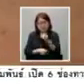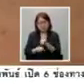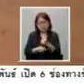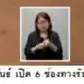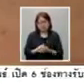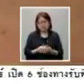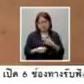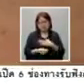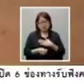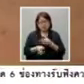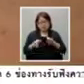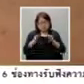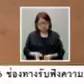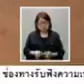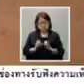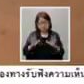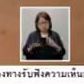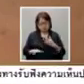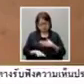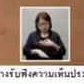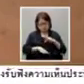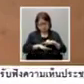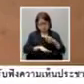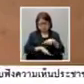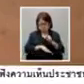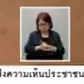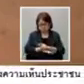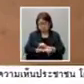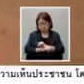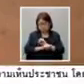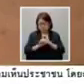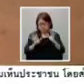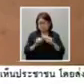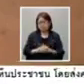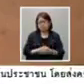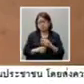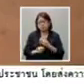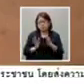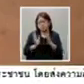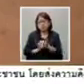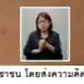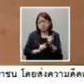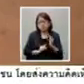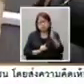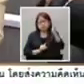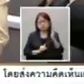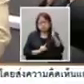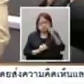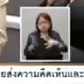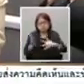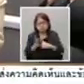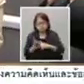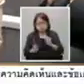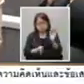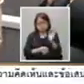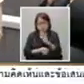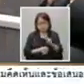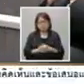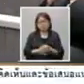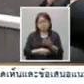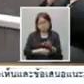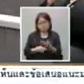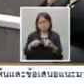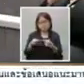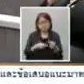จฉัยผมเป็นเด็ดขาดครับของประธานเด็ดขาดหรือว่าเด็ดขาดฉะนั้นคนอื่นจะโต้แย้งไม่ได้ครับเชิญท่านเสรีพิสุ